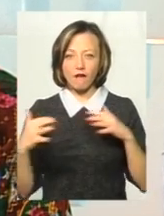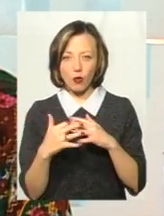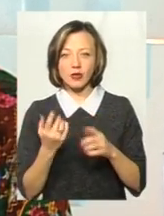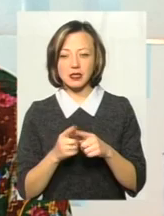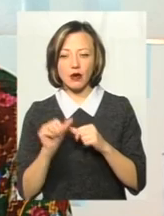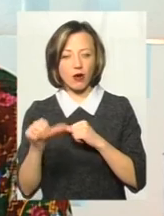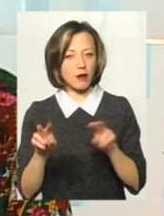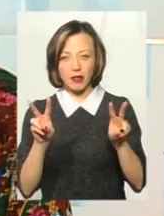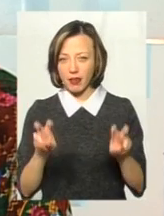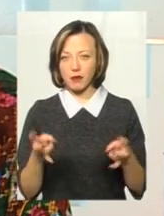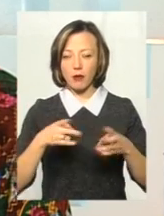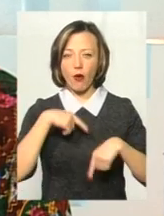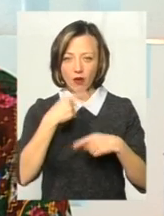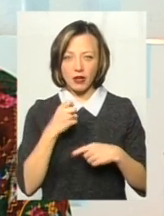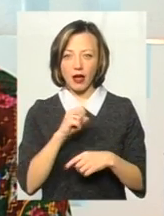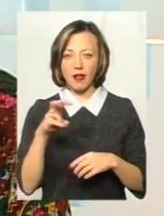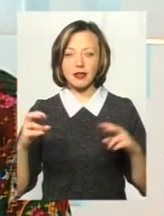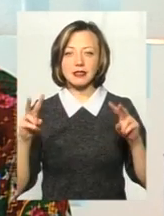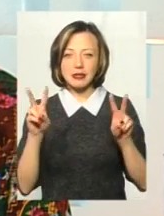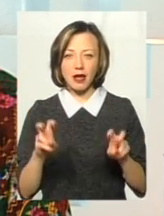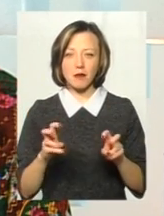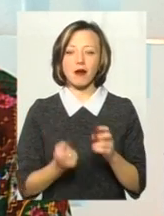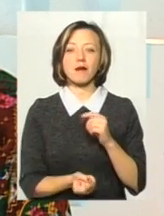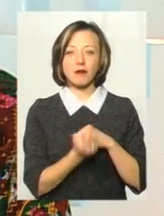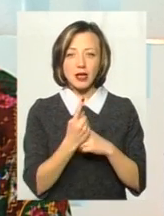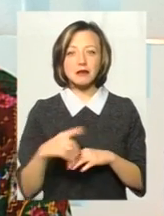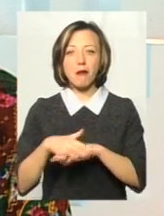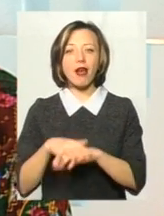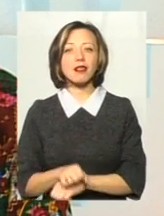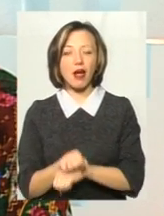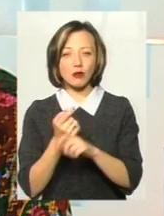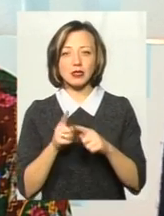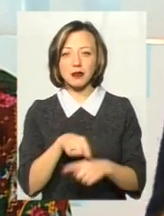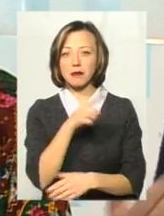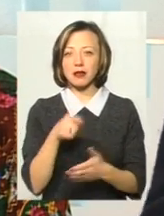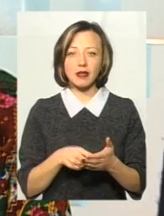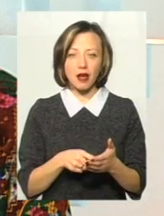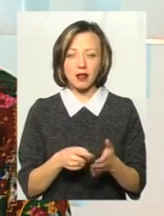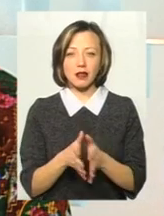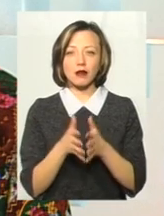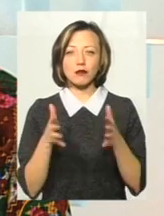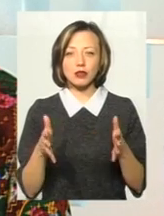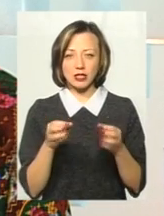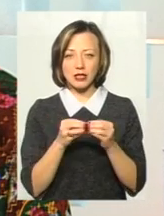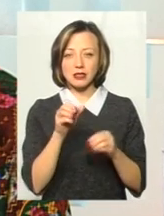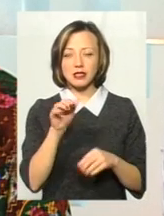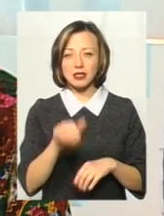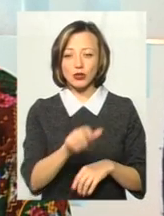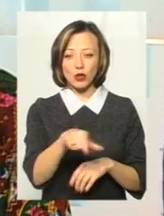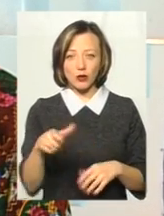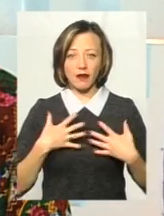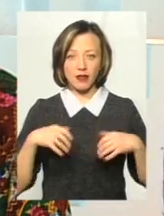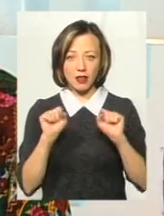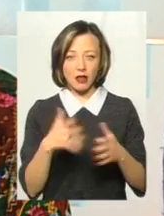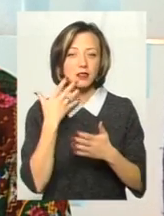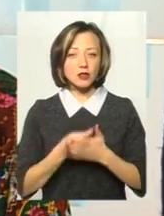також окрема тема, про яку варто говорити, але ця тема йде з Майдану саме. І це вже питання 10 тисяч найбільше людей, які поклали своє життя.